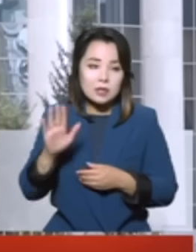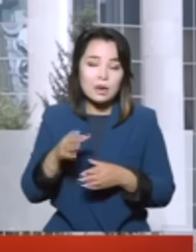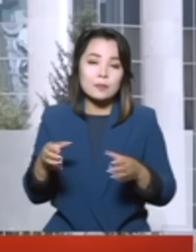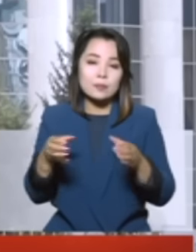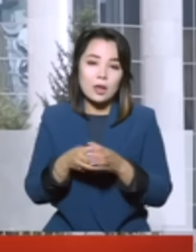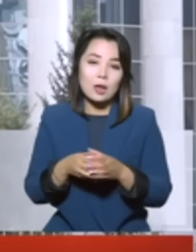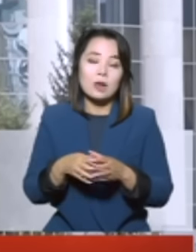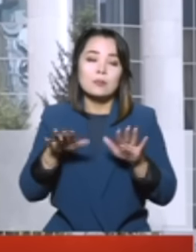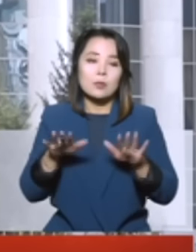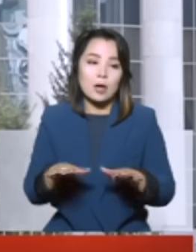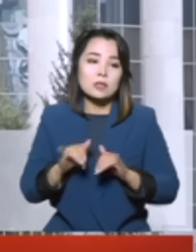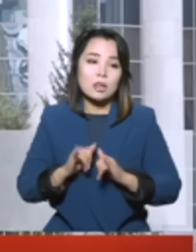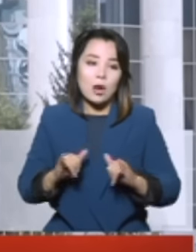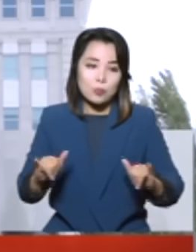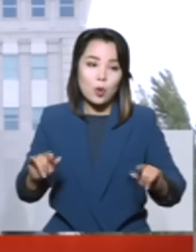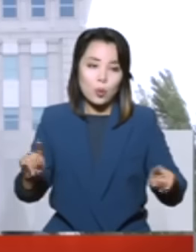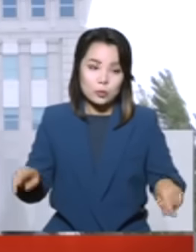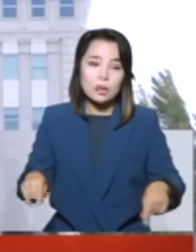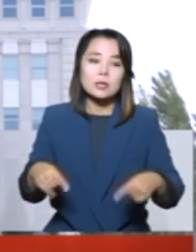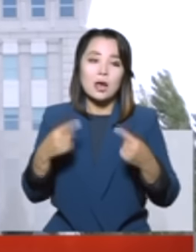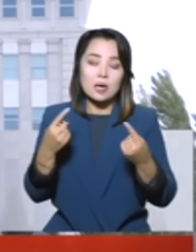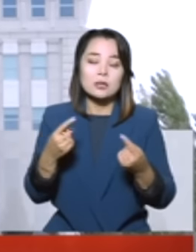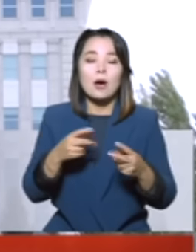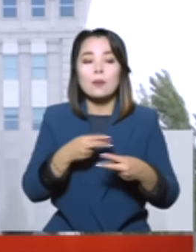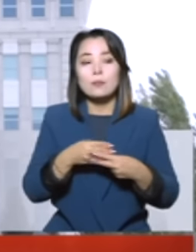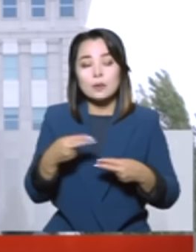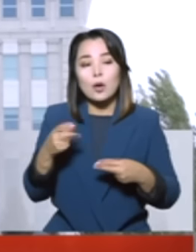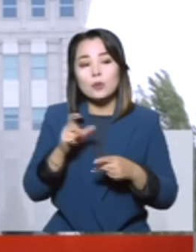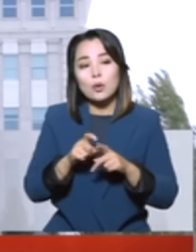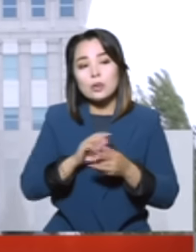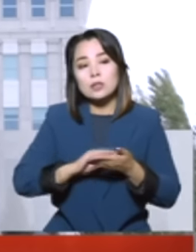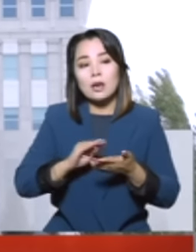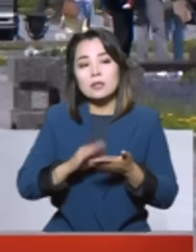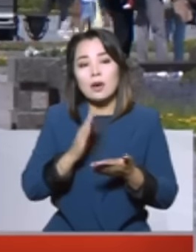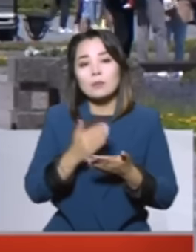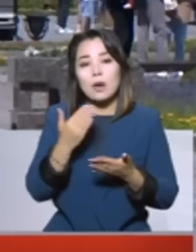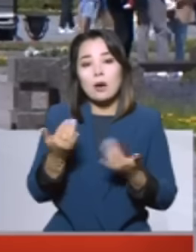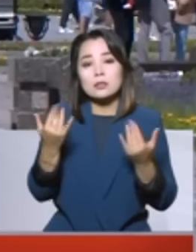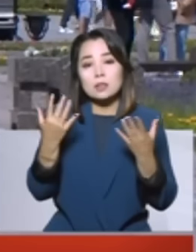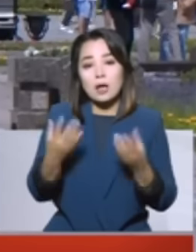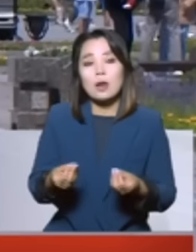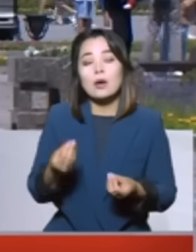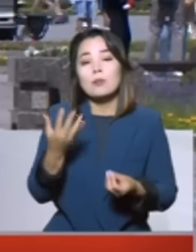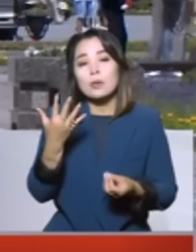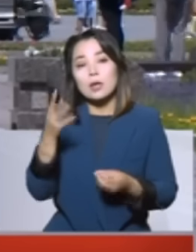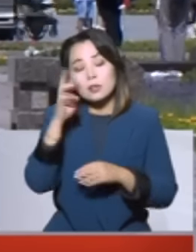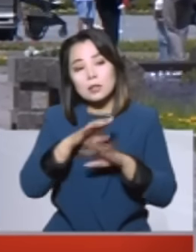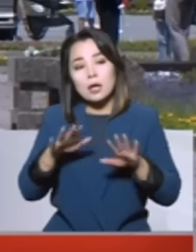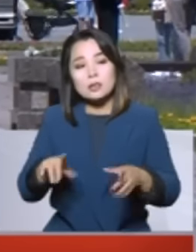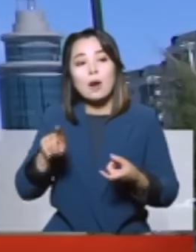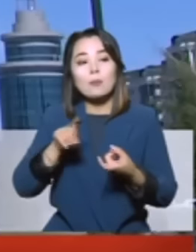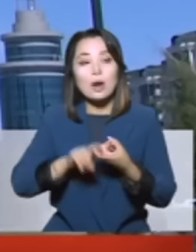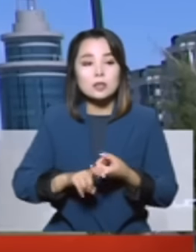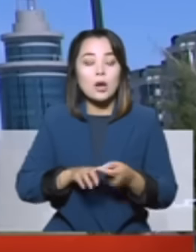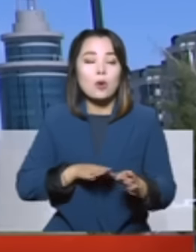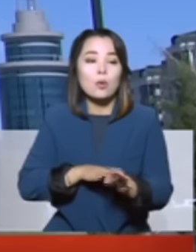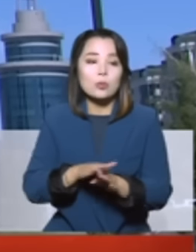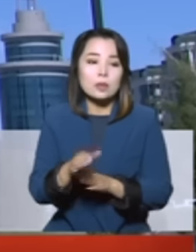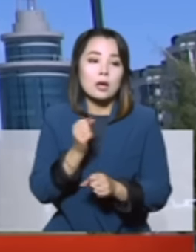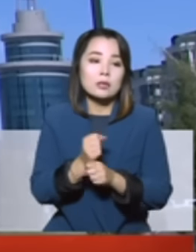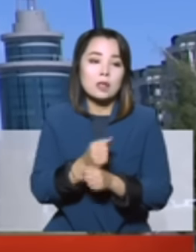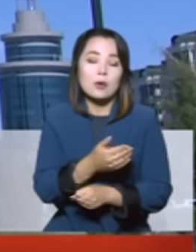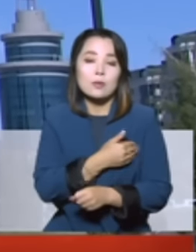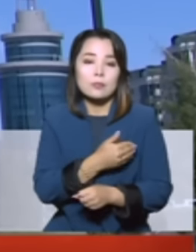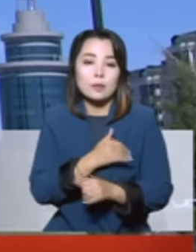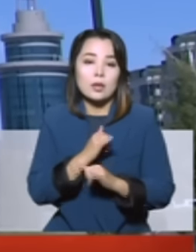ренессансы, орнықты даму және өркендеу жолы деген мақаласында осылай деп жазды. Қазіргі таңда осы бес елмен байланыс орнатуға мүдделі елдер